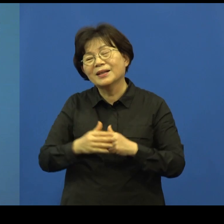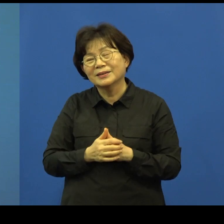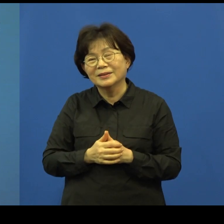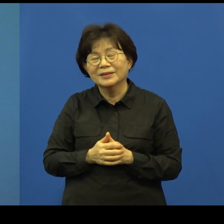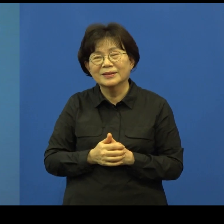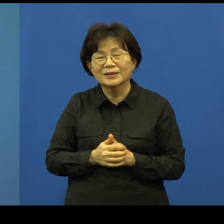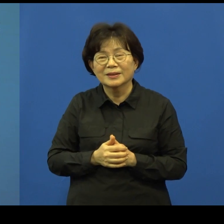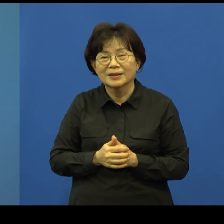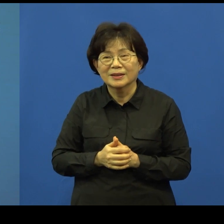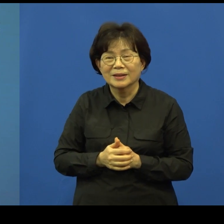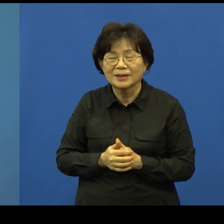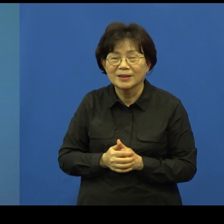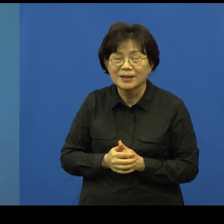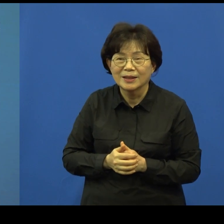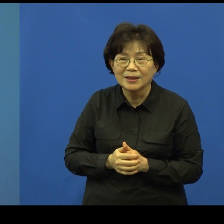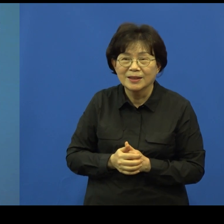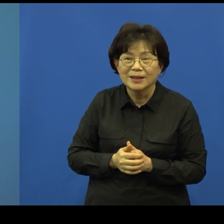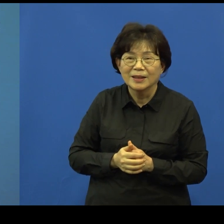거죠.